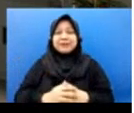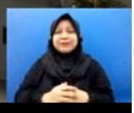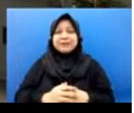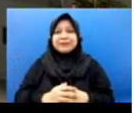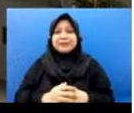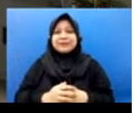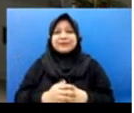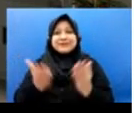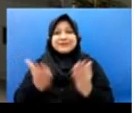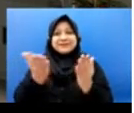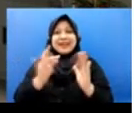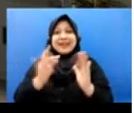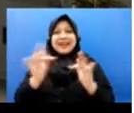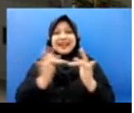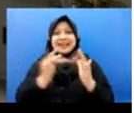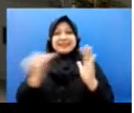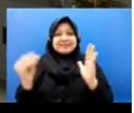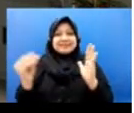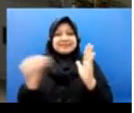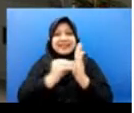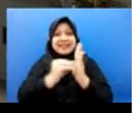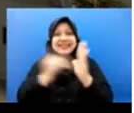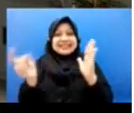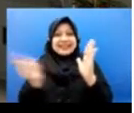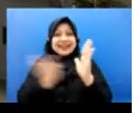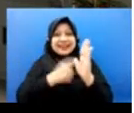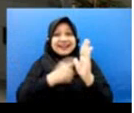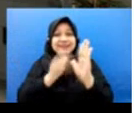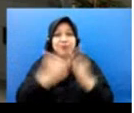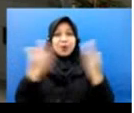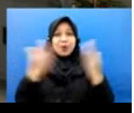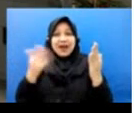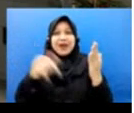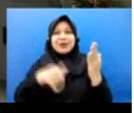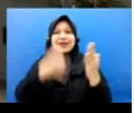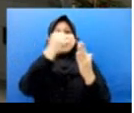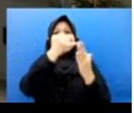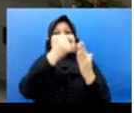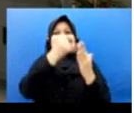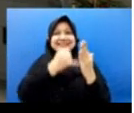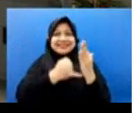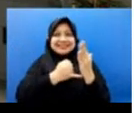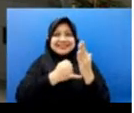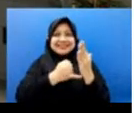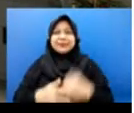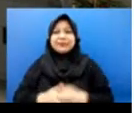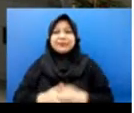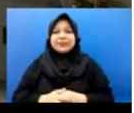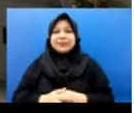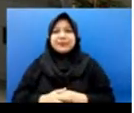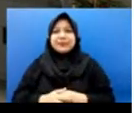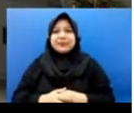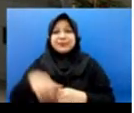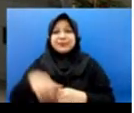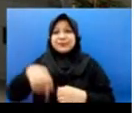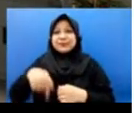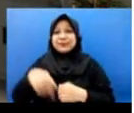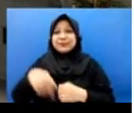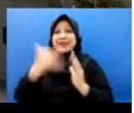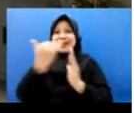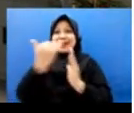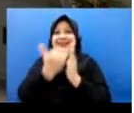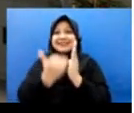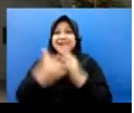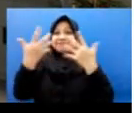diklik dan juga diisi bagaimana refleksi Bapak dan Ibu hari ini. Nah, kita telah sampai pada penghujung acara. Semoga